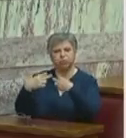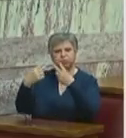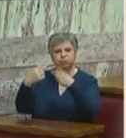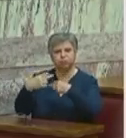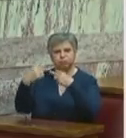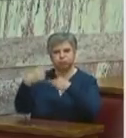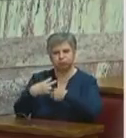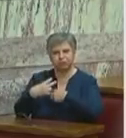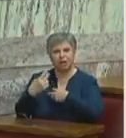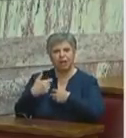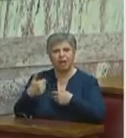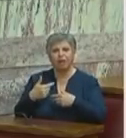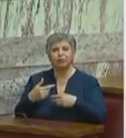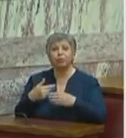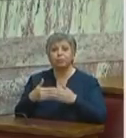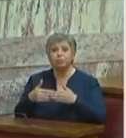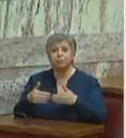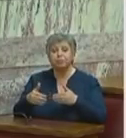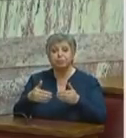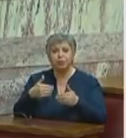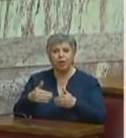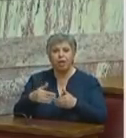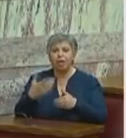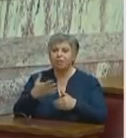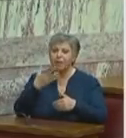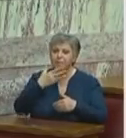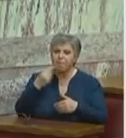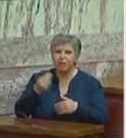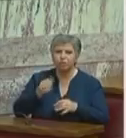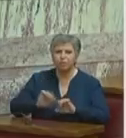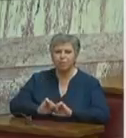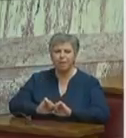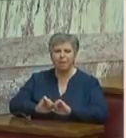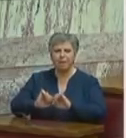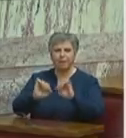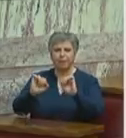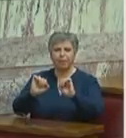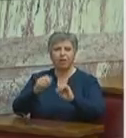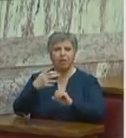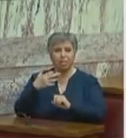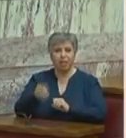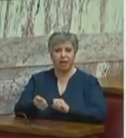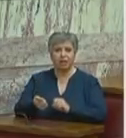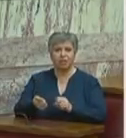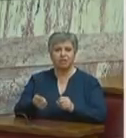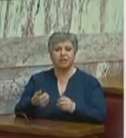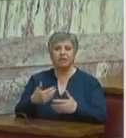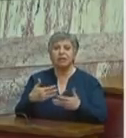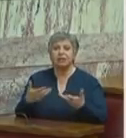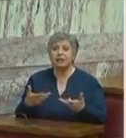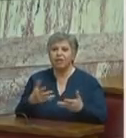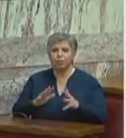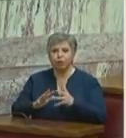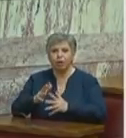περίοδο που είναι ναρκοθετημένη, υπονομευμένη, μια περίοδο ανεμικής, ανεπαρκούς